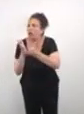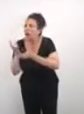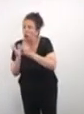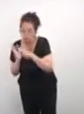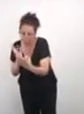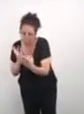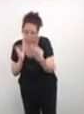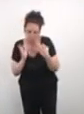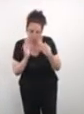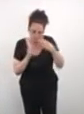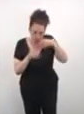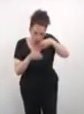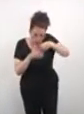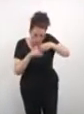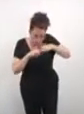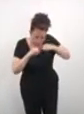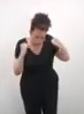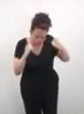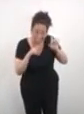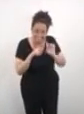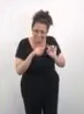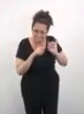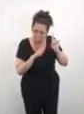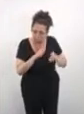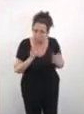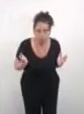au contenu de la délibération, et je comprends que